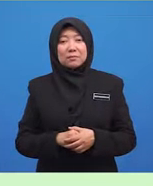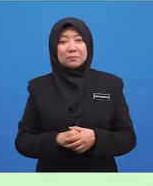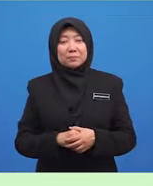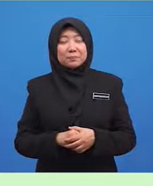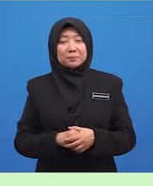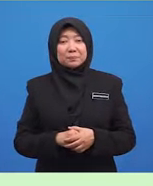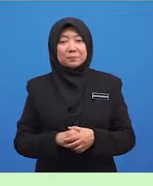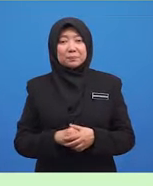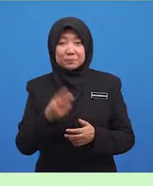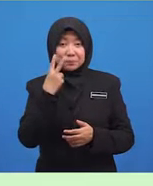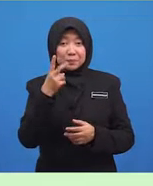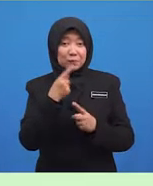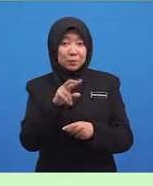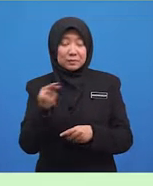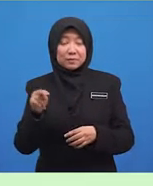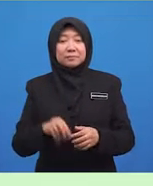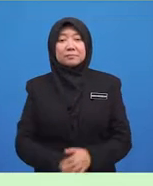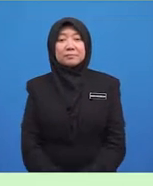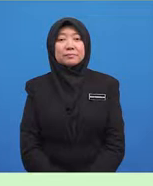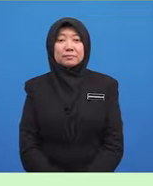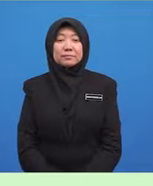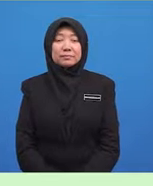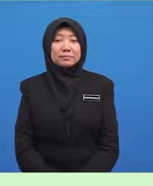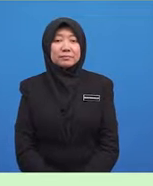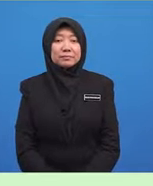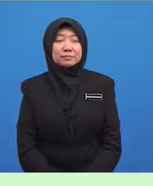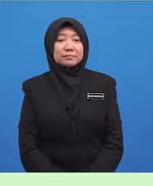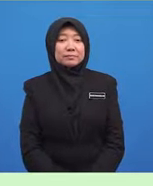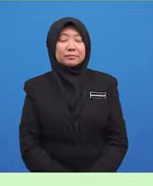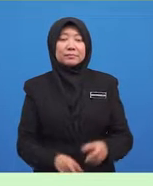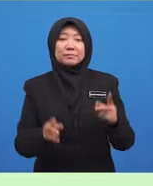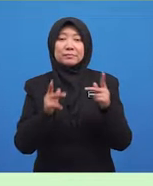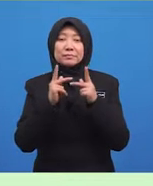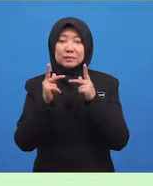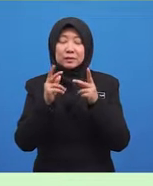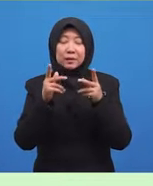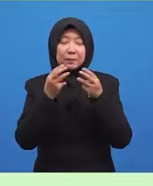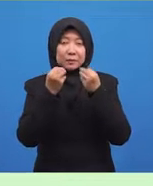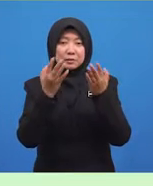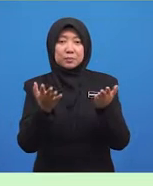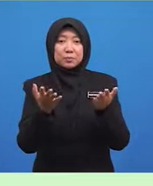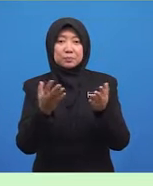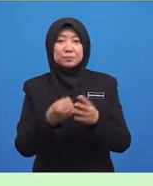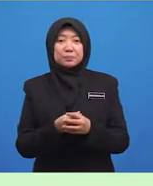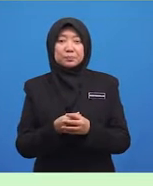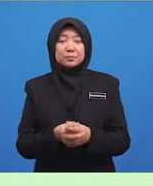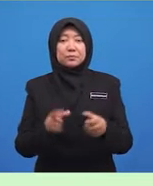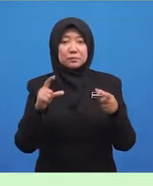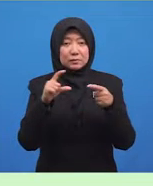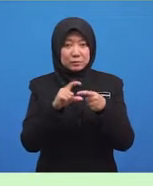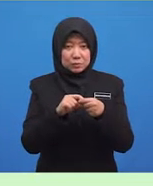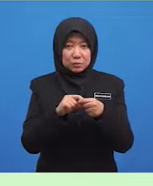Ayuh, kita semak jawapannya. Kata majmuk yang terhasil daripada